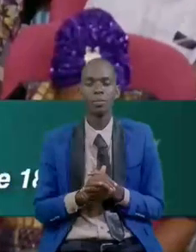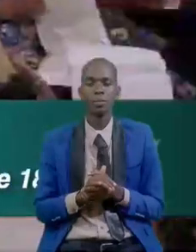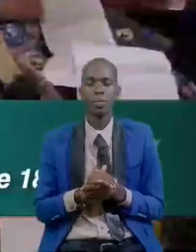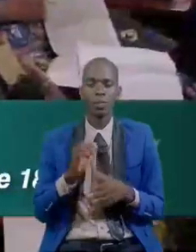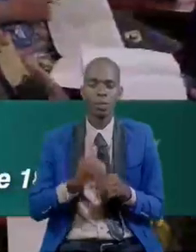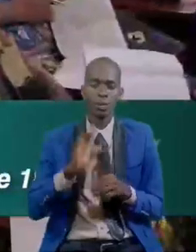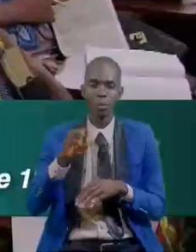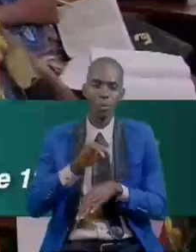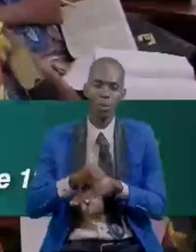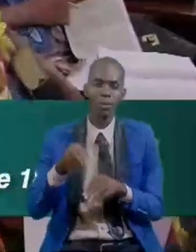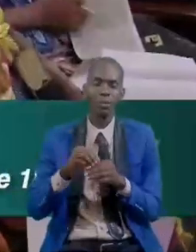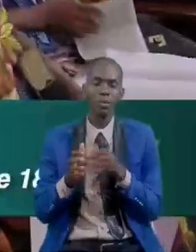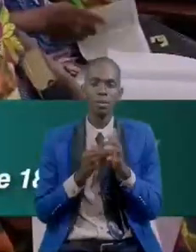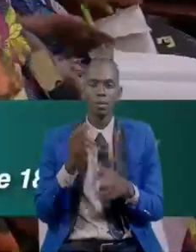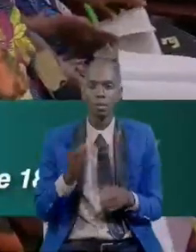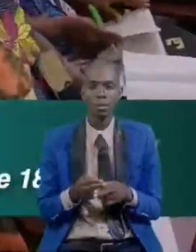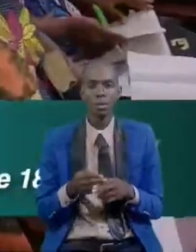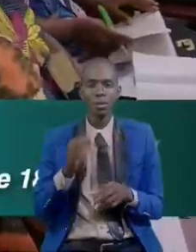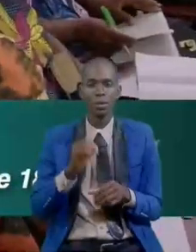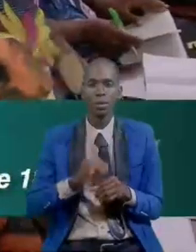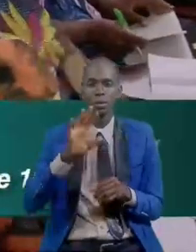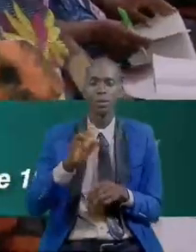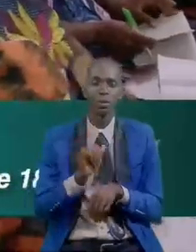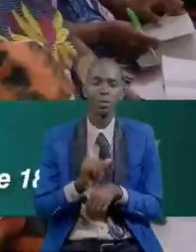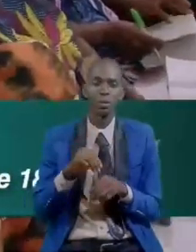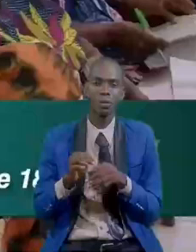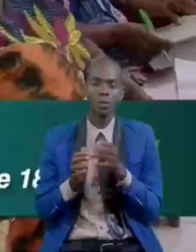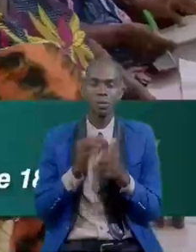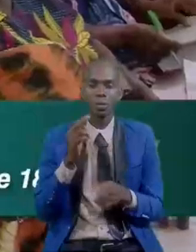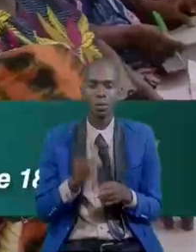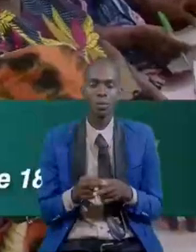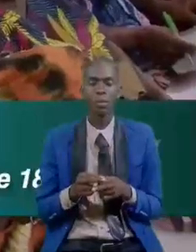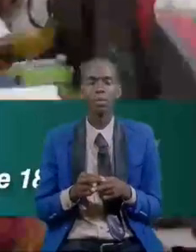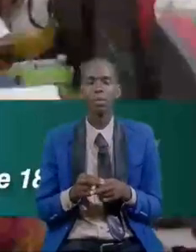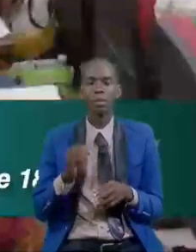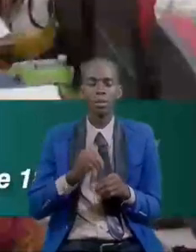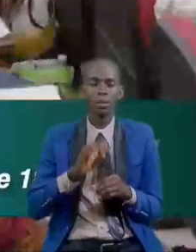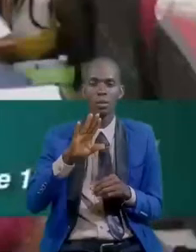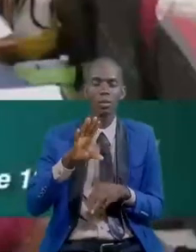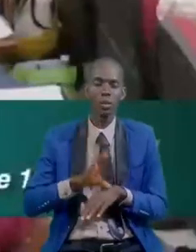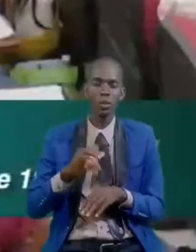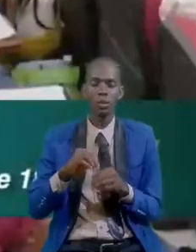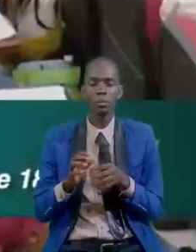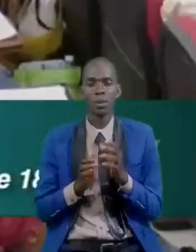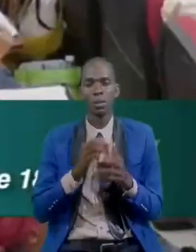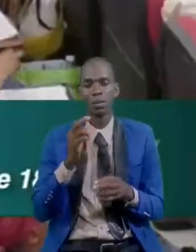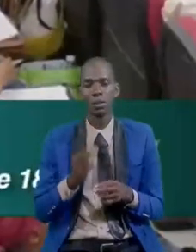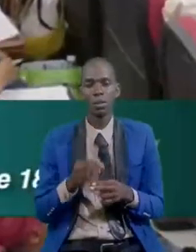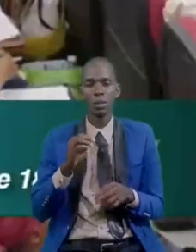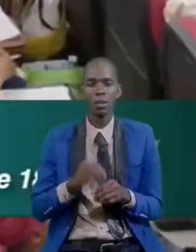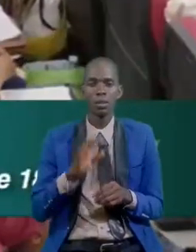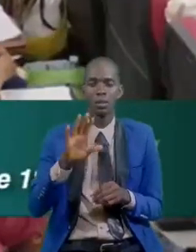Dans ton ministère. Dans ta profession. Dans ton église. Dans